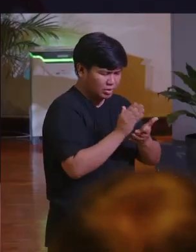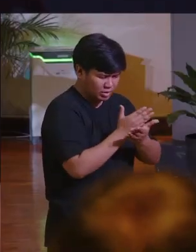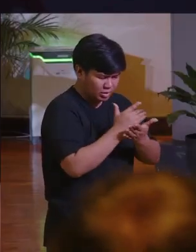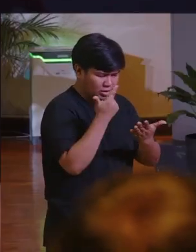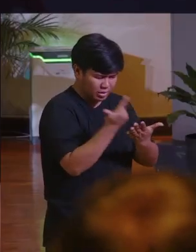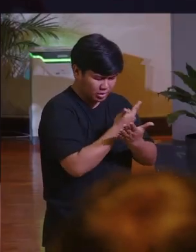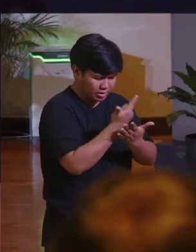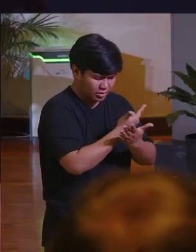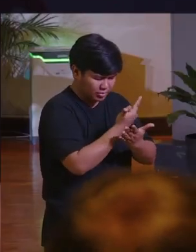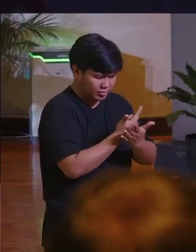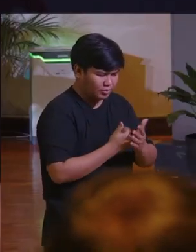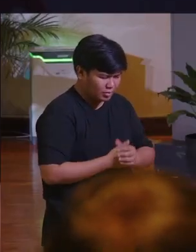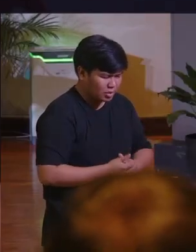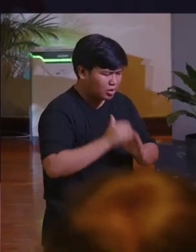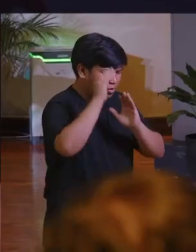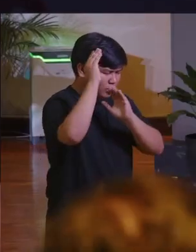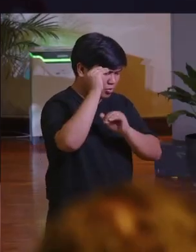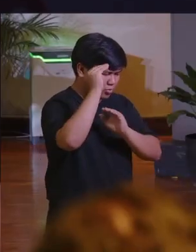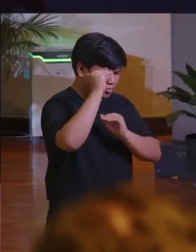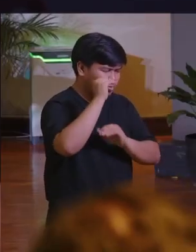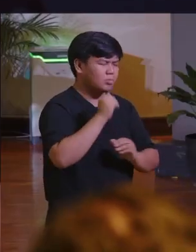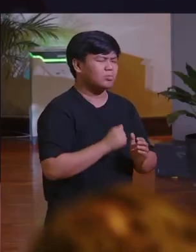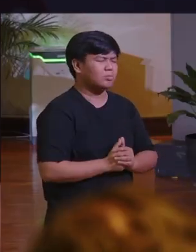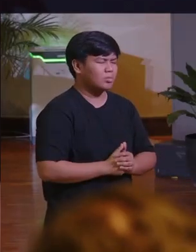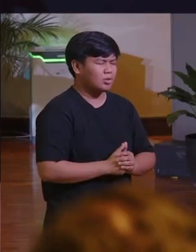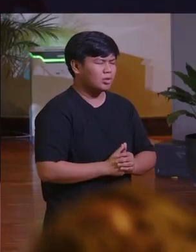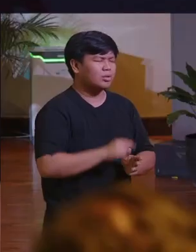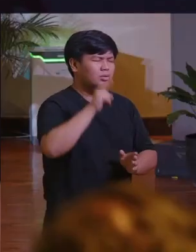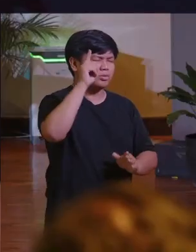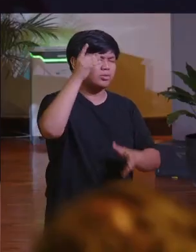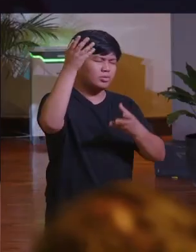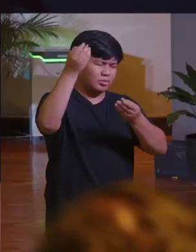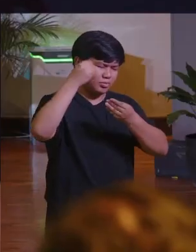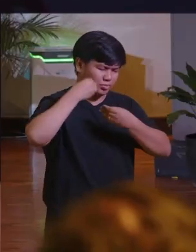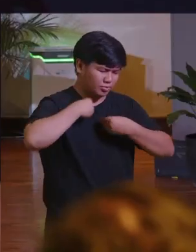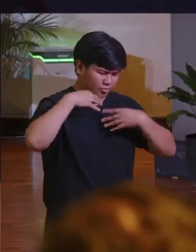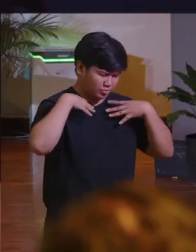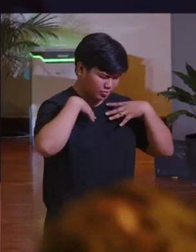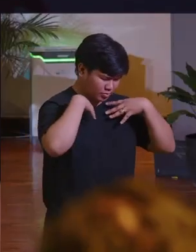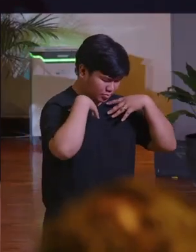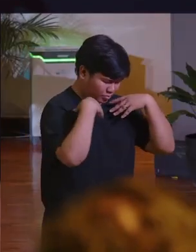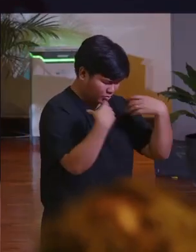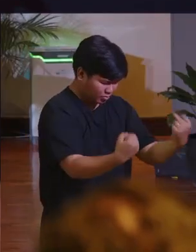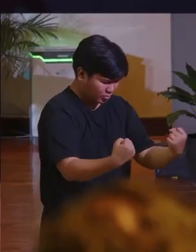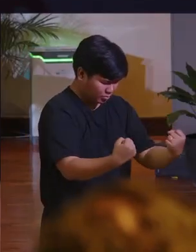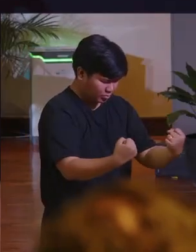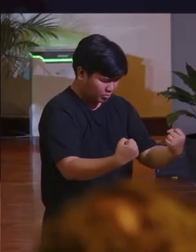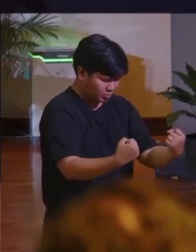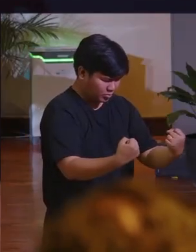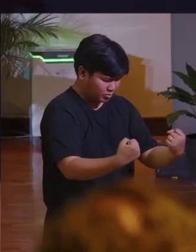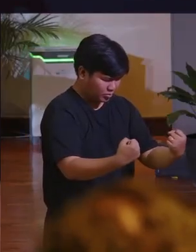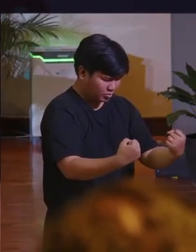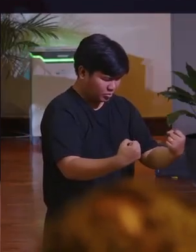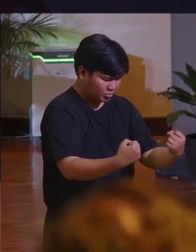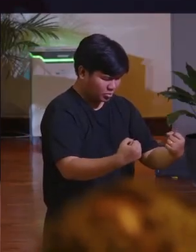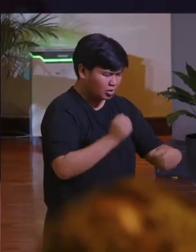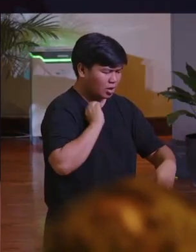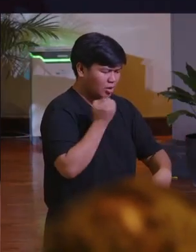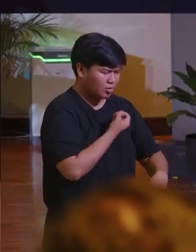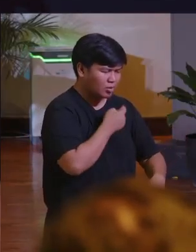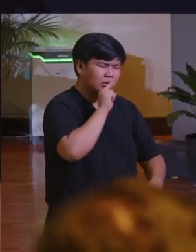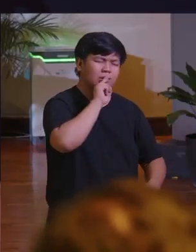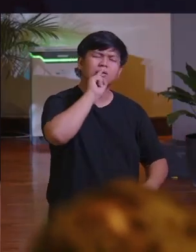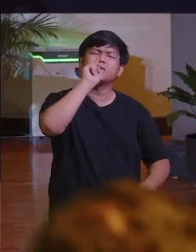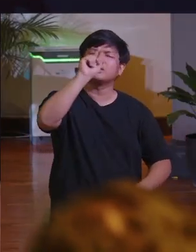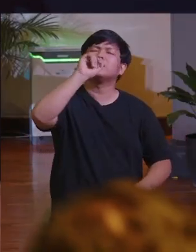Ebanghelyo. At nawa, Panginoon, palakasin mo ang aming loob upang ang aming kasagutan sa